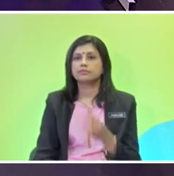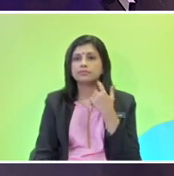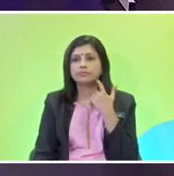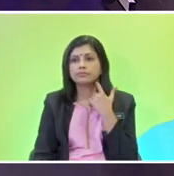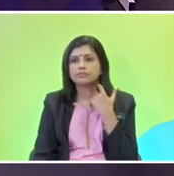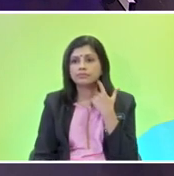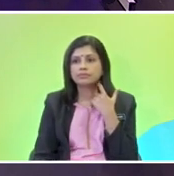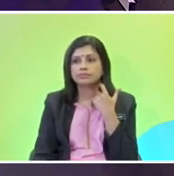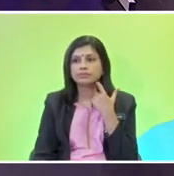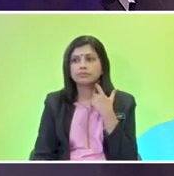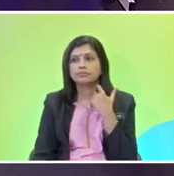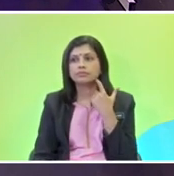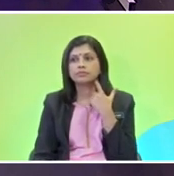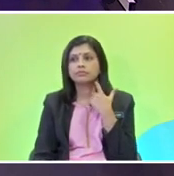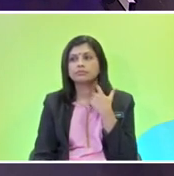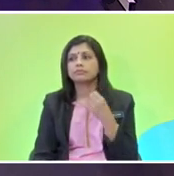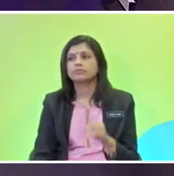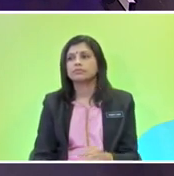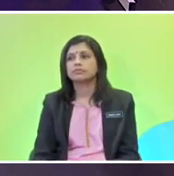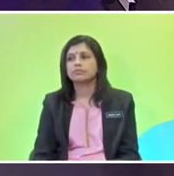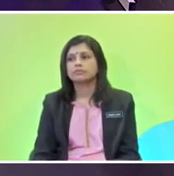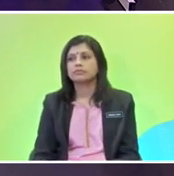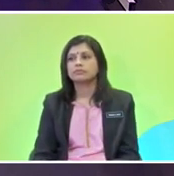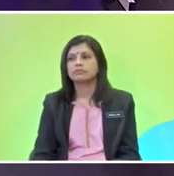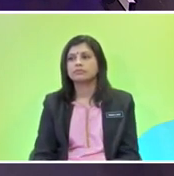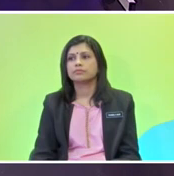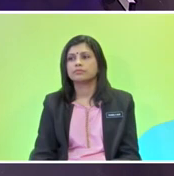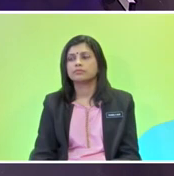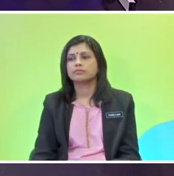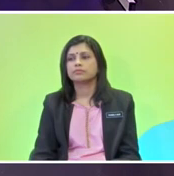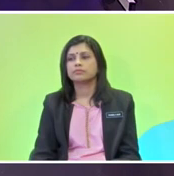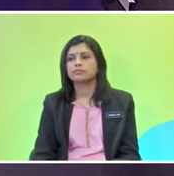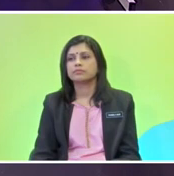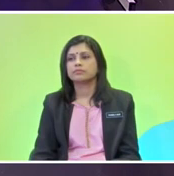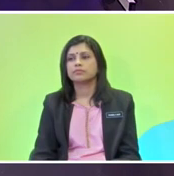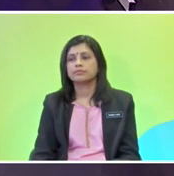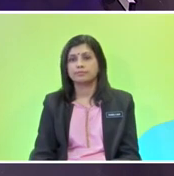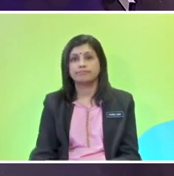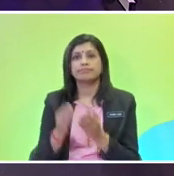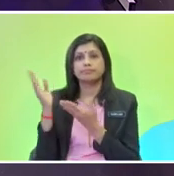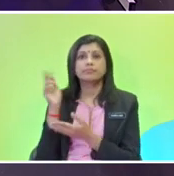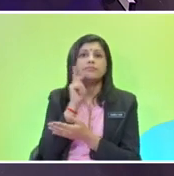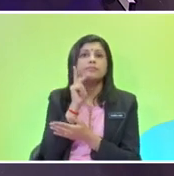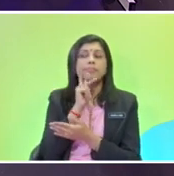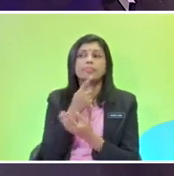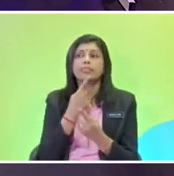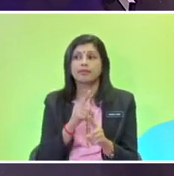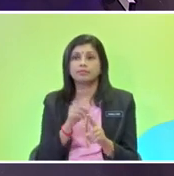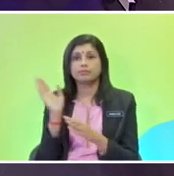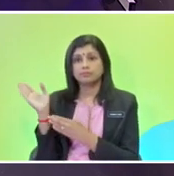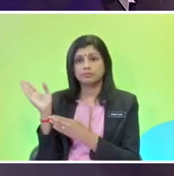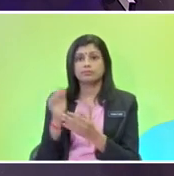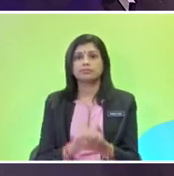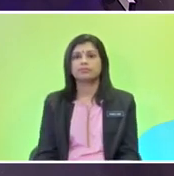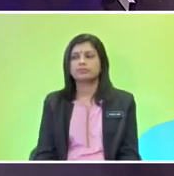lihat. Kak Syafika dah siap cikgu. Kita cuba tukar. Alright. Ini dia cikgu, betul ke?